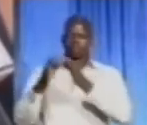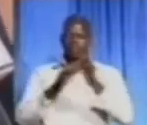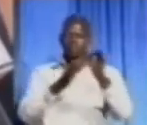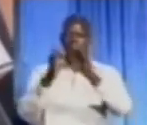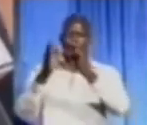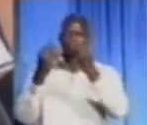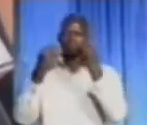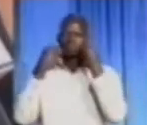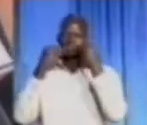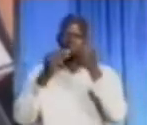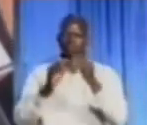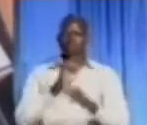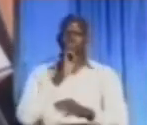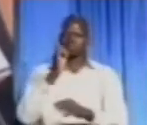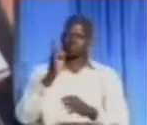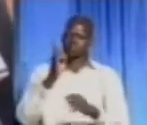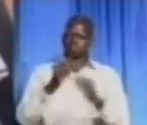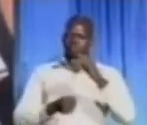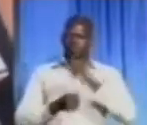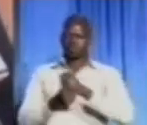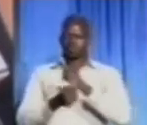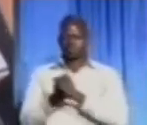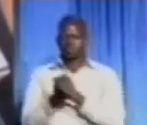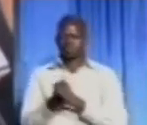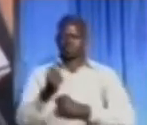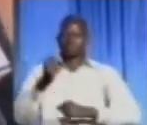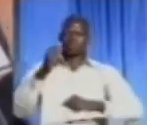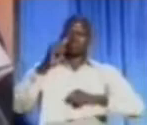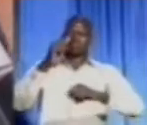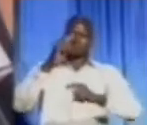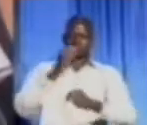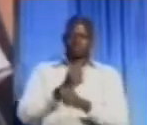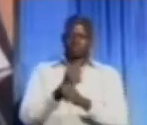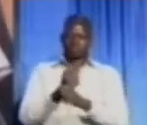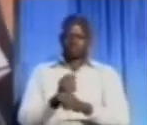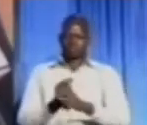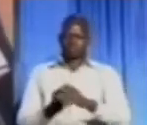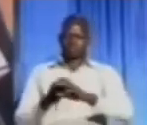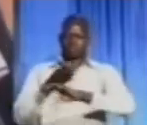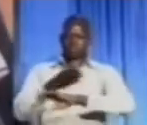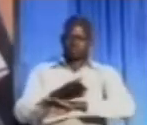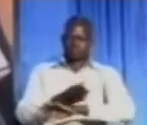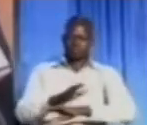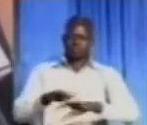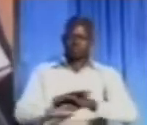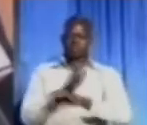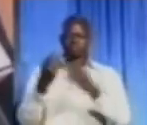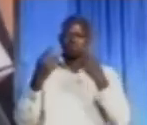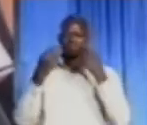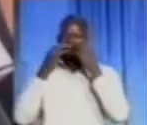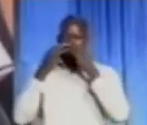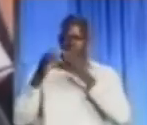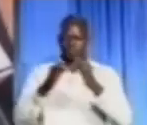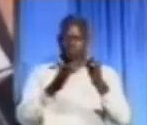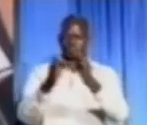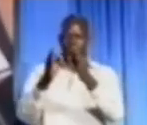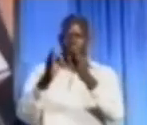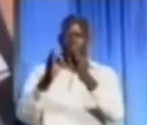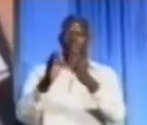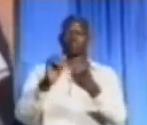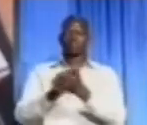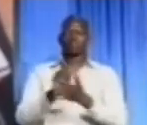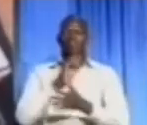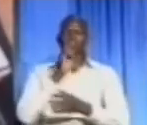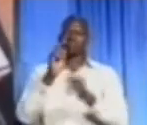qui est critique, puisque l'ouvrage est traversé sur le fleuve Mouhoun. Donc l'ouvrage est vraiment, c'est au